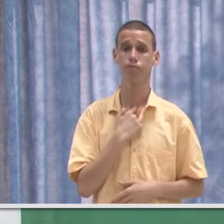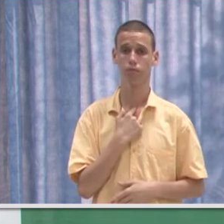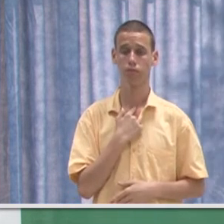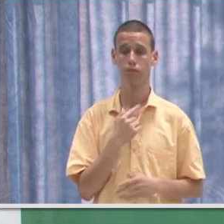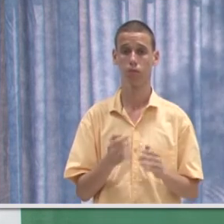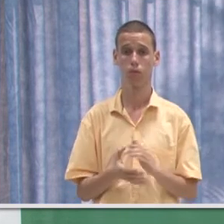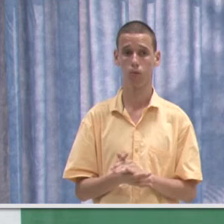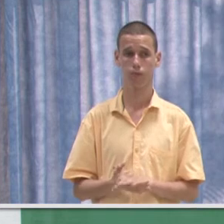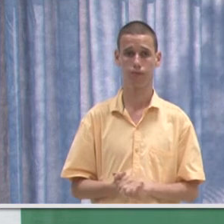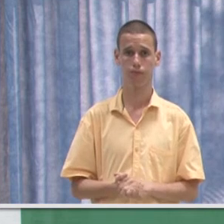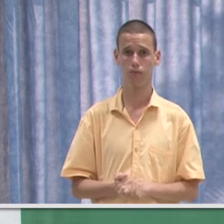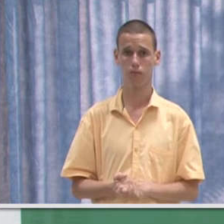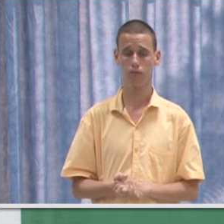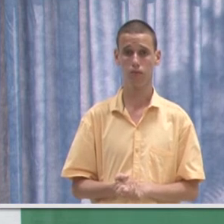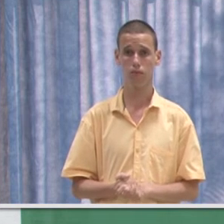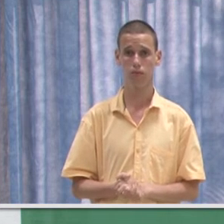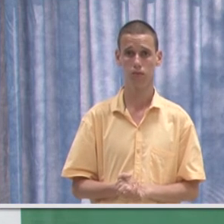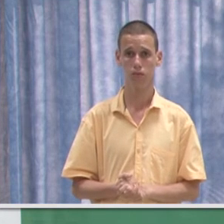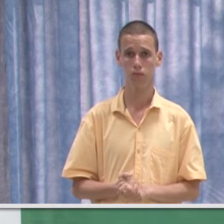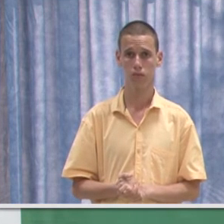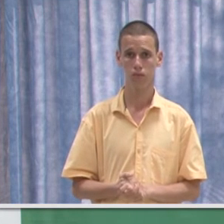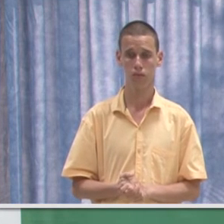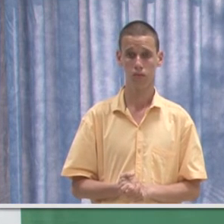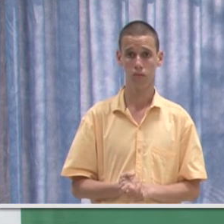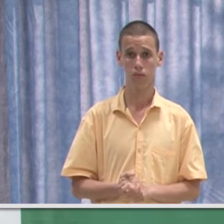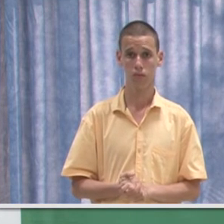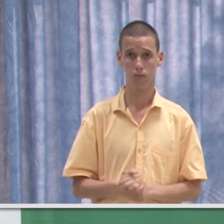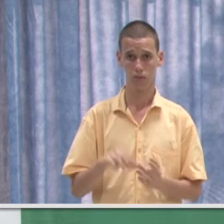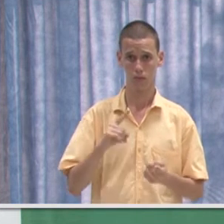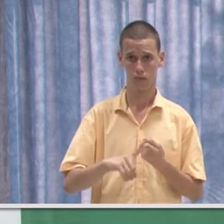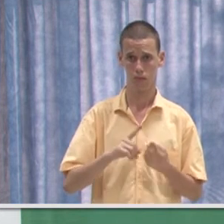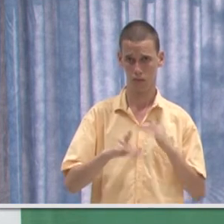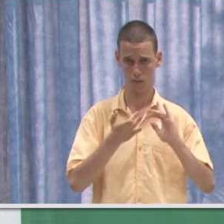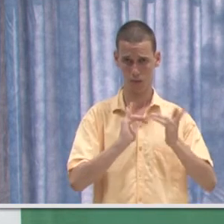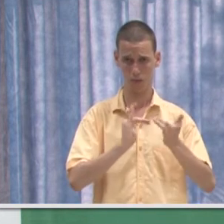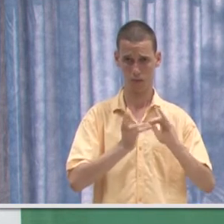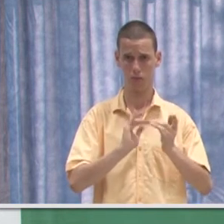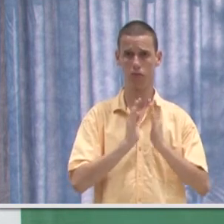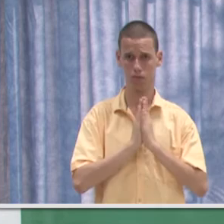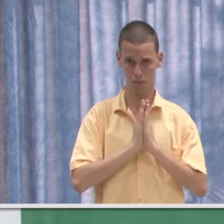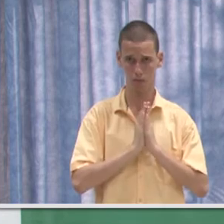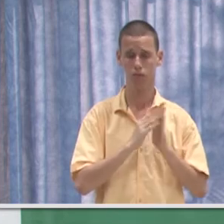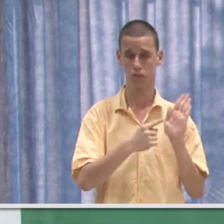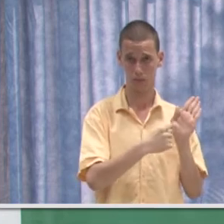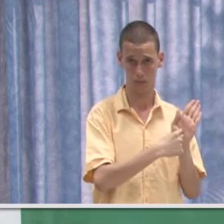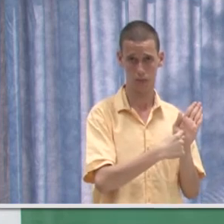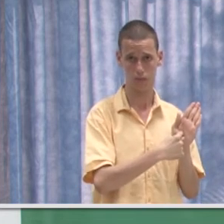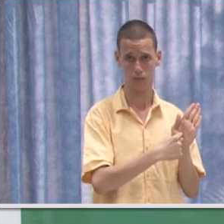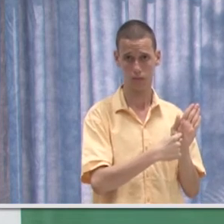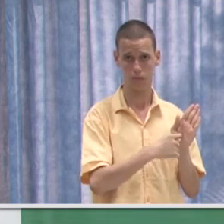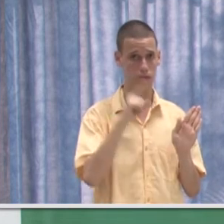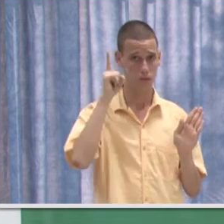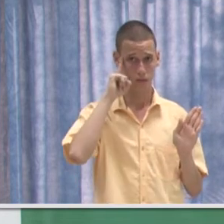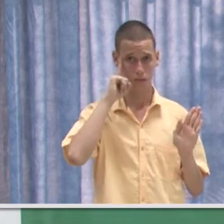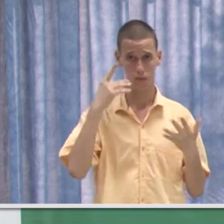que le service online va être continué. À cause de quand c'est dit, nous pouvons découvrir ce qu'on peut briser